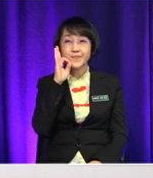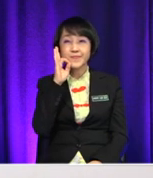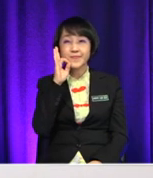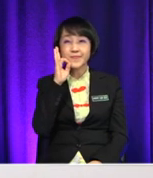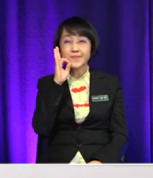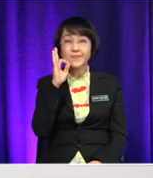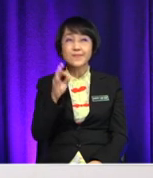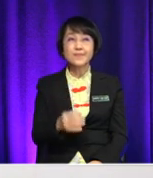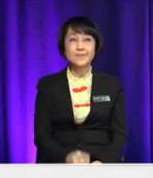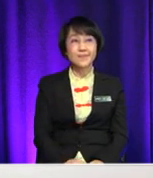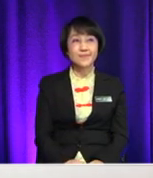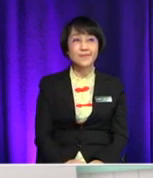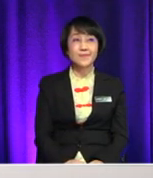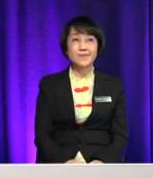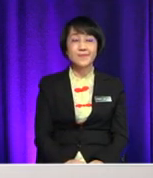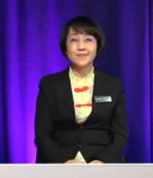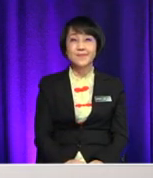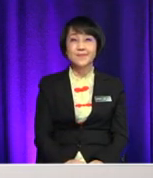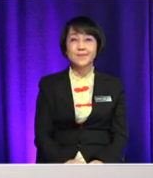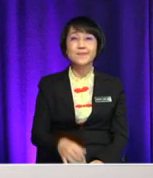seterusnya saudarius